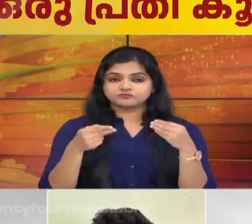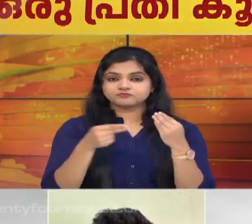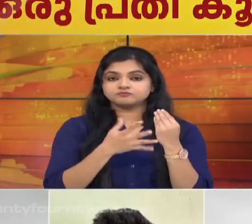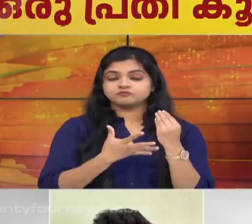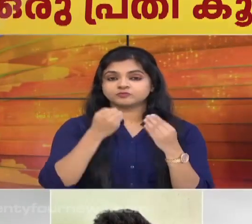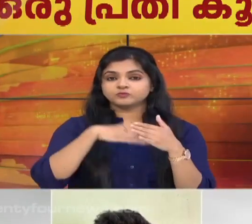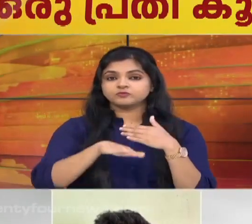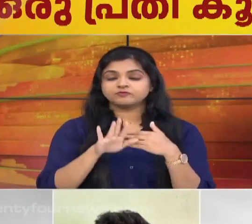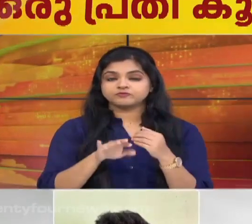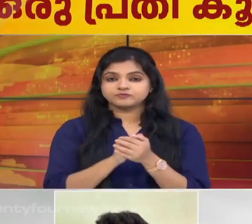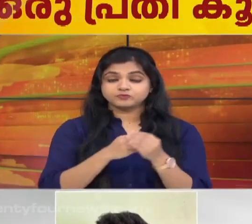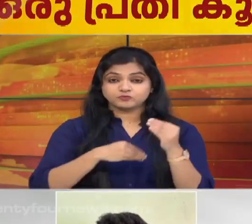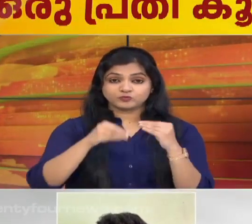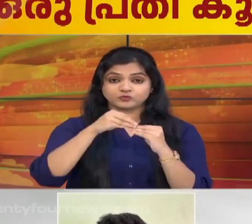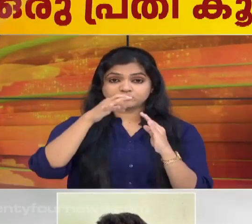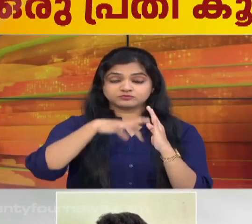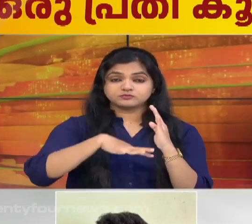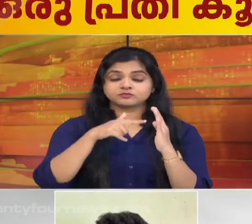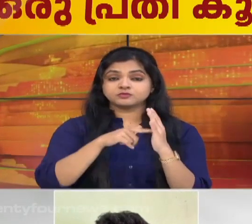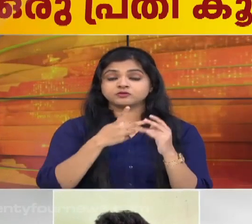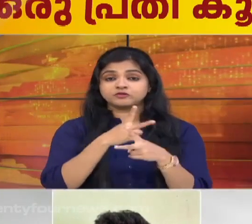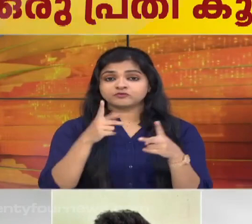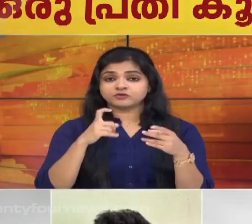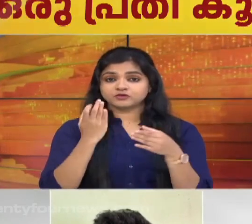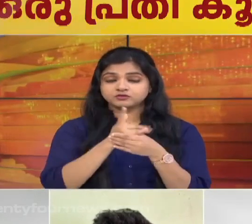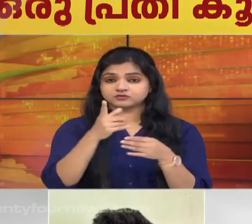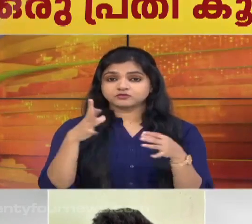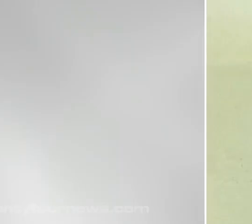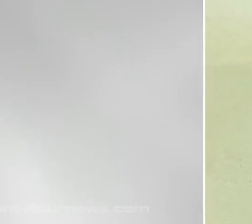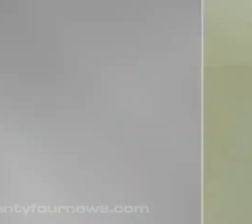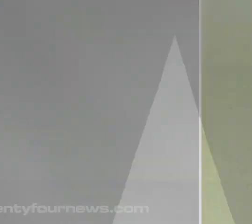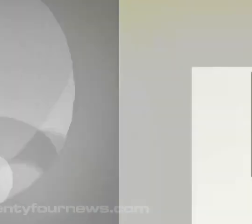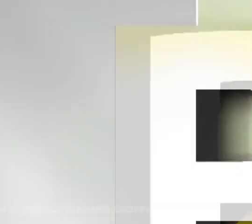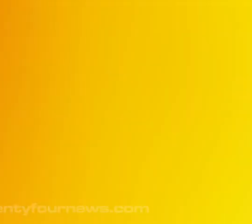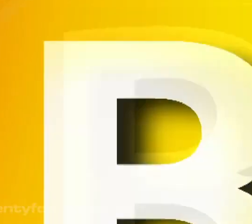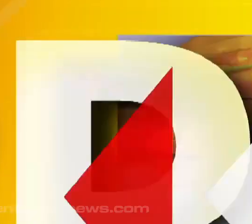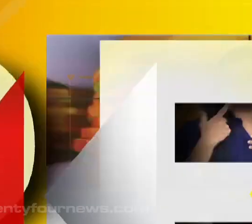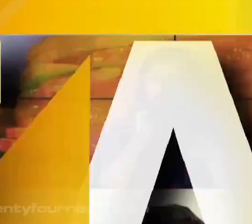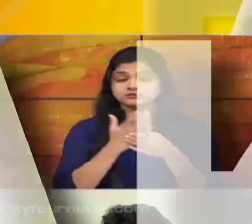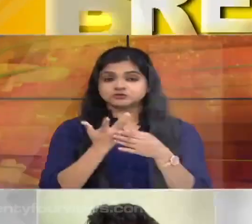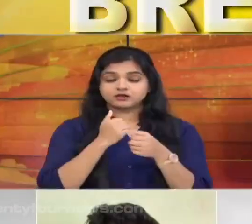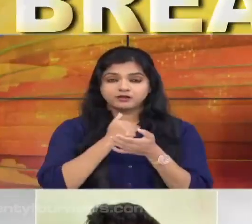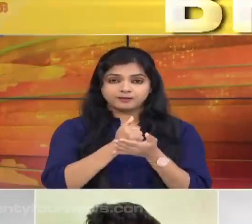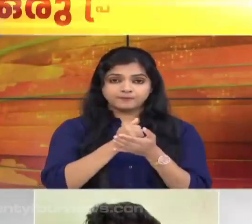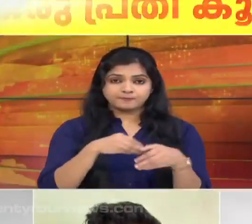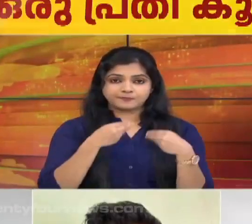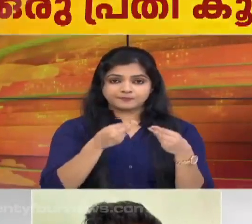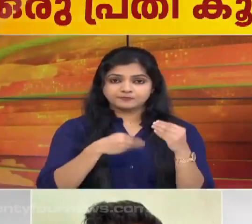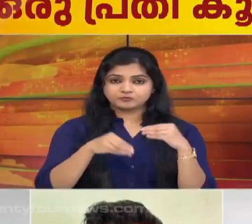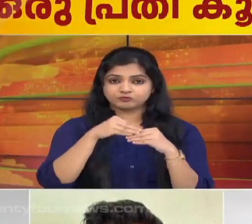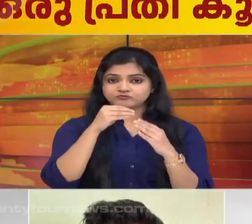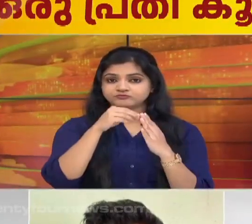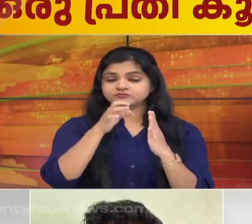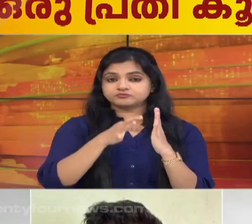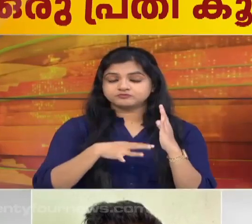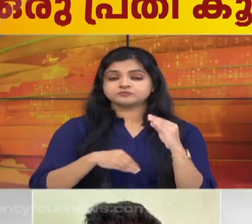എന്തായാലും കൂടുതൽ വിവരങ്ങൾ, ഏതൊക്കെ കേസുകളിലാണ് ഇയാൾ നേരിട്ട് ഇടപെട്ടിട്ടുള്ളത്, ഏതൊക്കെ കേസുകളിൽ സഹായം നൽകിയിട്ടുണ്ട് എന്നതടക്കമുള്ള കാര്യങ്ങളിൽ അല്പസമയത്തിനകം ഒരു